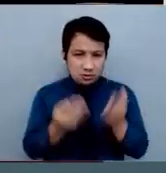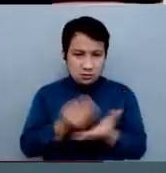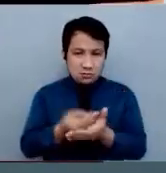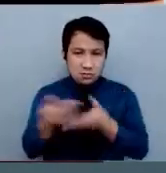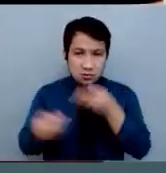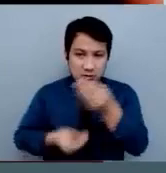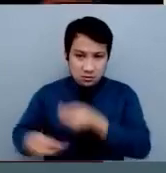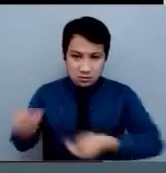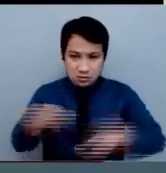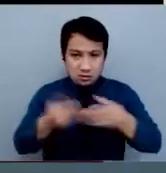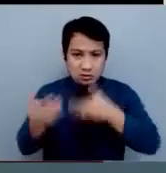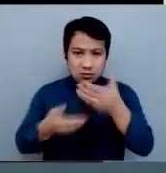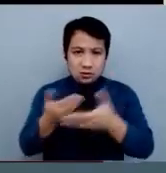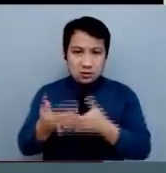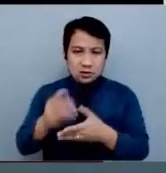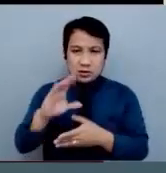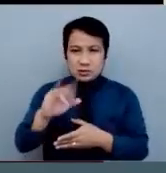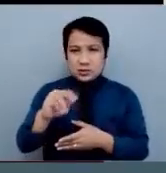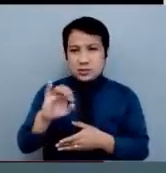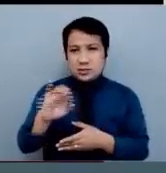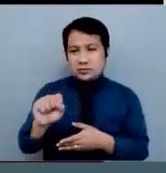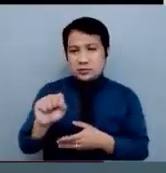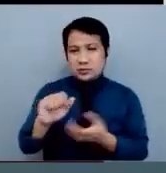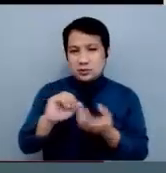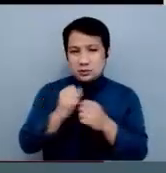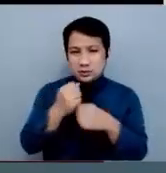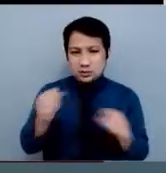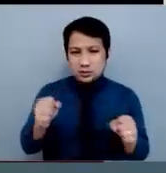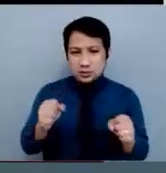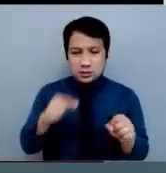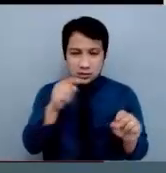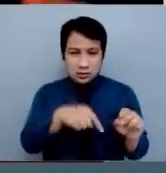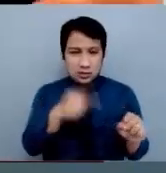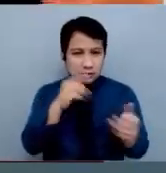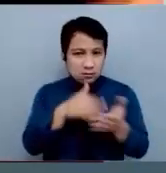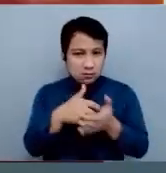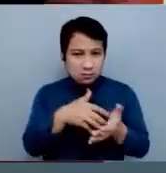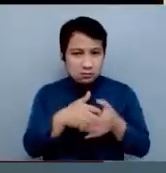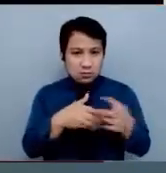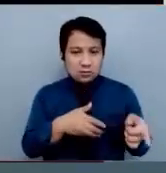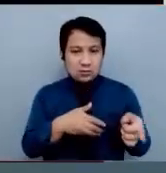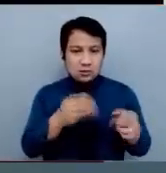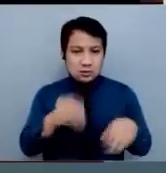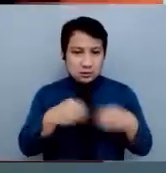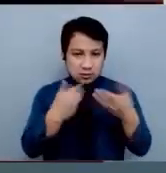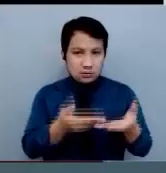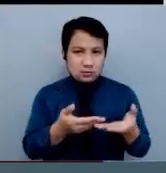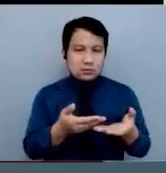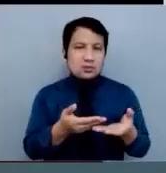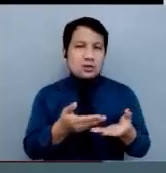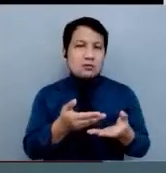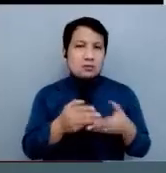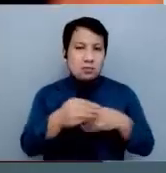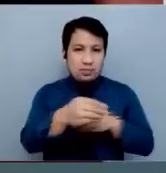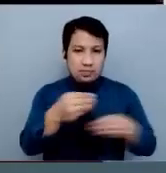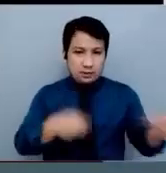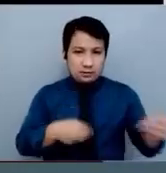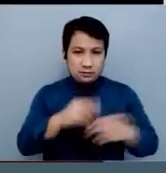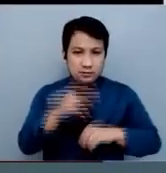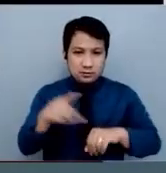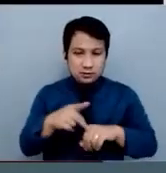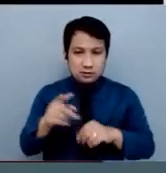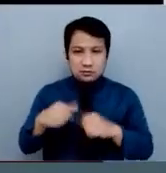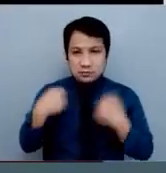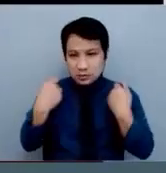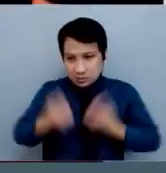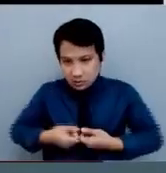kalakaran sa cybersecurity industry na kung saan pag nakakita ka ng weakness, bibigyan ka ng something. Yeah. Para sa Pilipinas, bibigyan ka ng